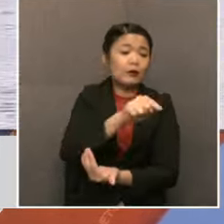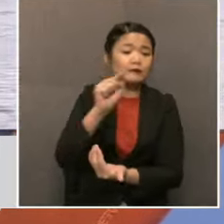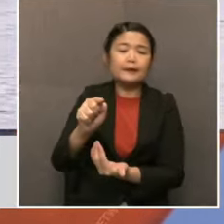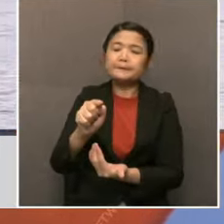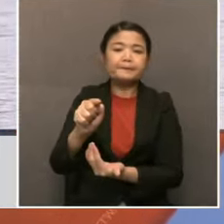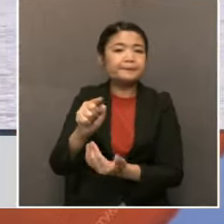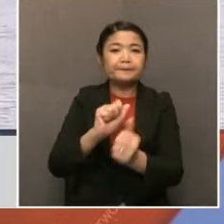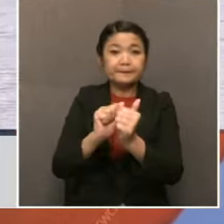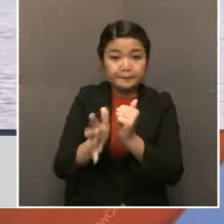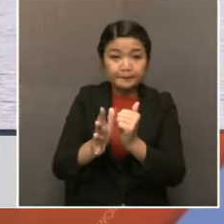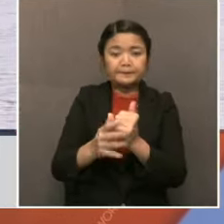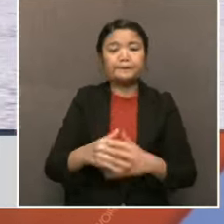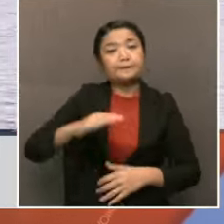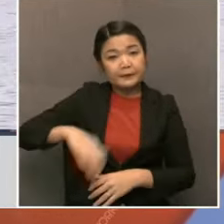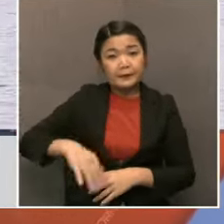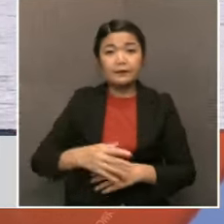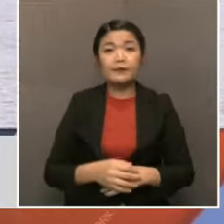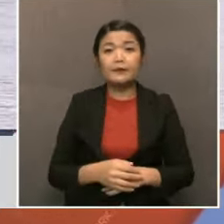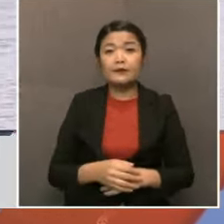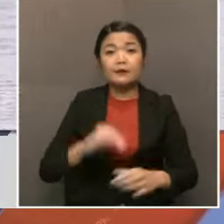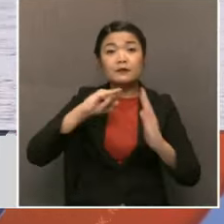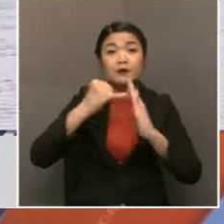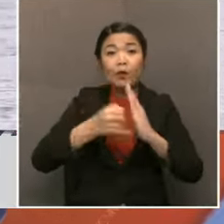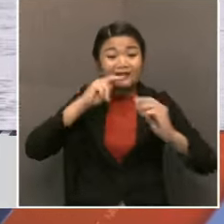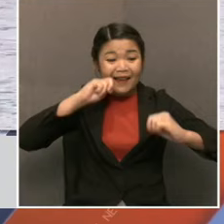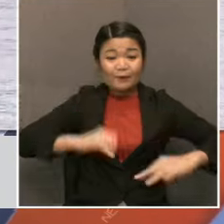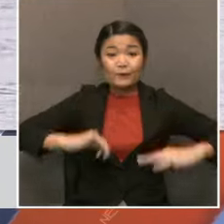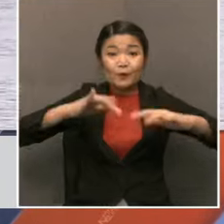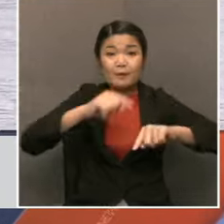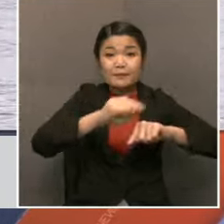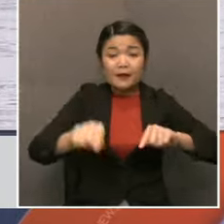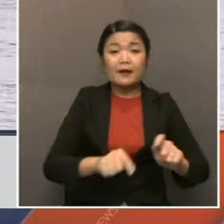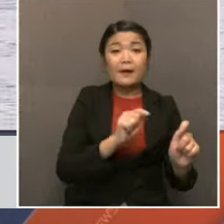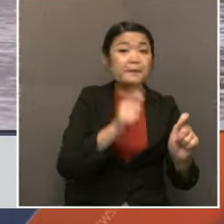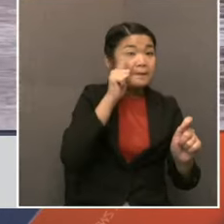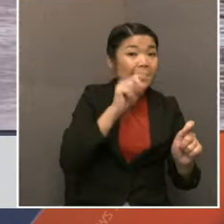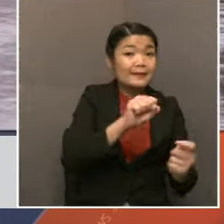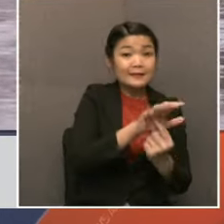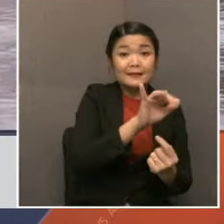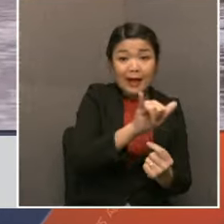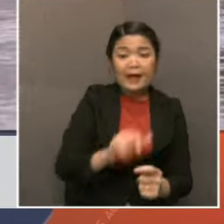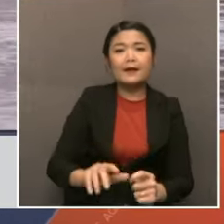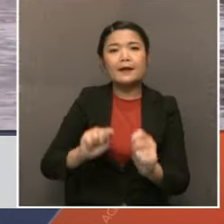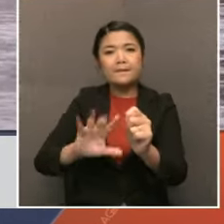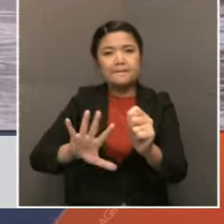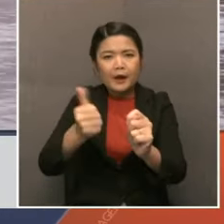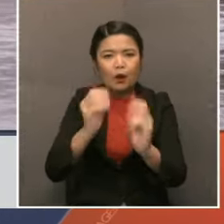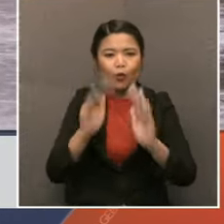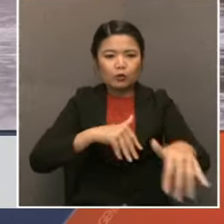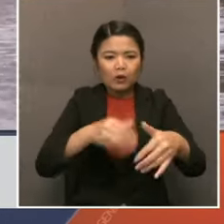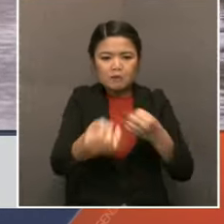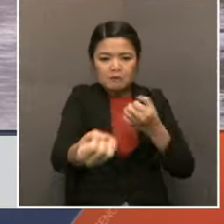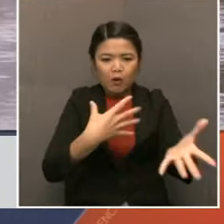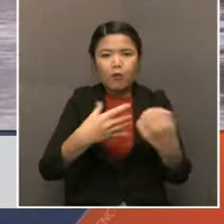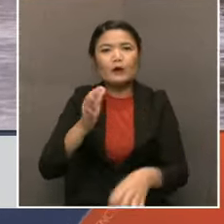อาจารย์ค่ช่เวลาที่ผ่านมาภาพคเดดรอนที่เรา เห็นนะคะทั้งที่แ่สายเชรายหอวอําเพร tanksือง ช้บ้านสะท้อนควรู้สึกว่า